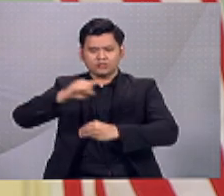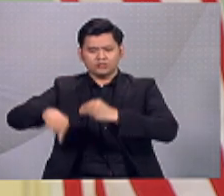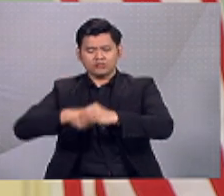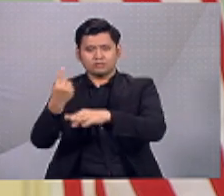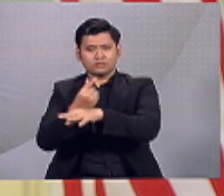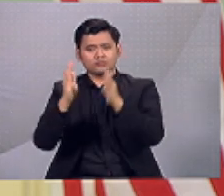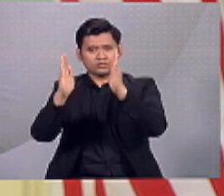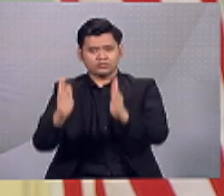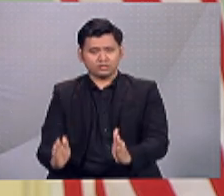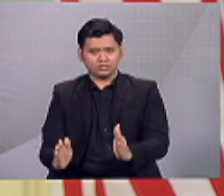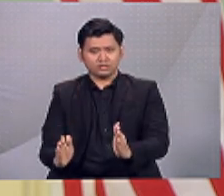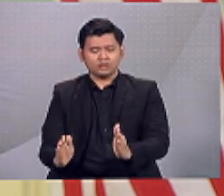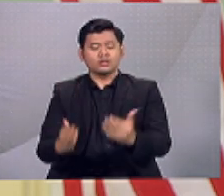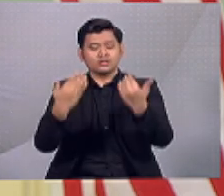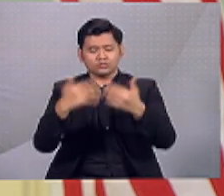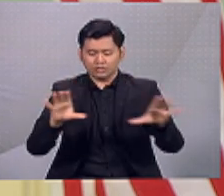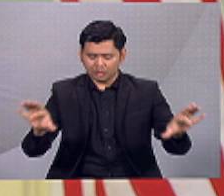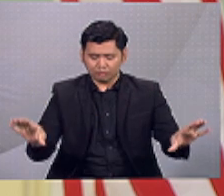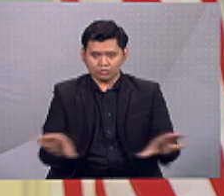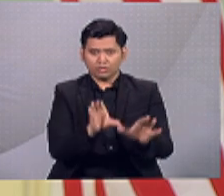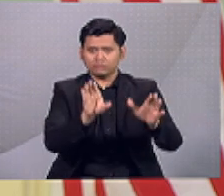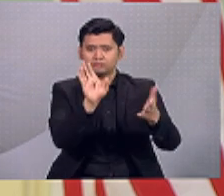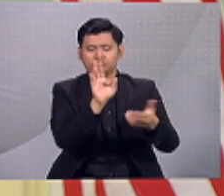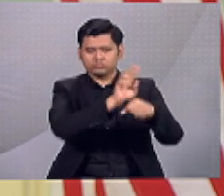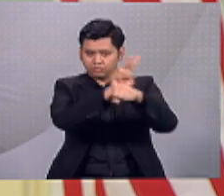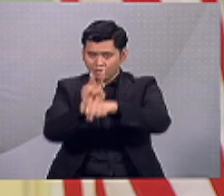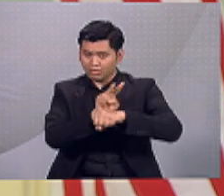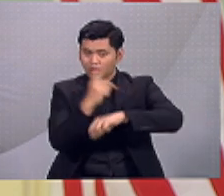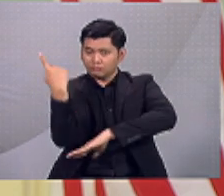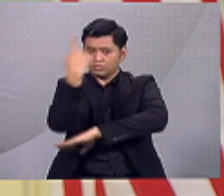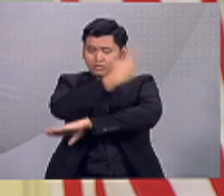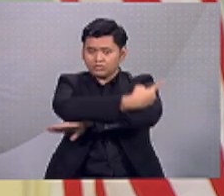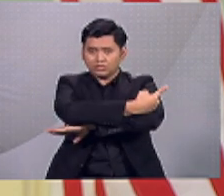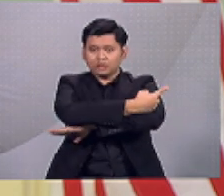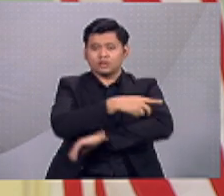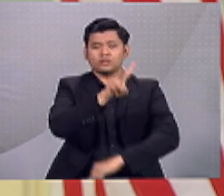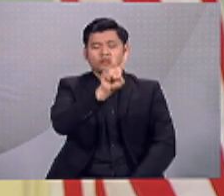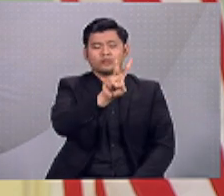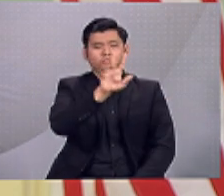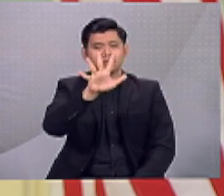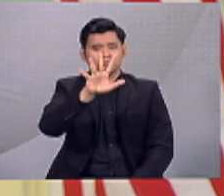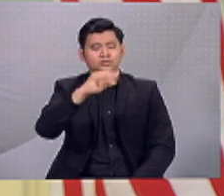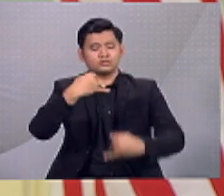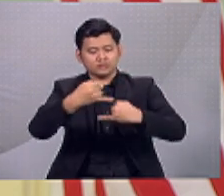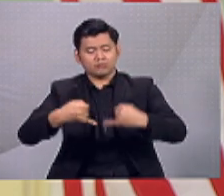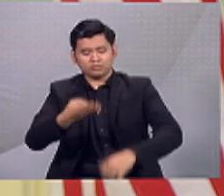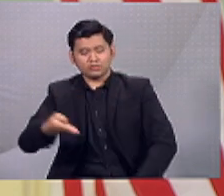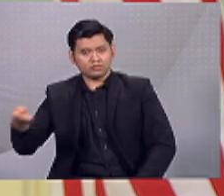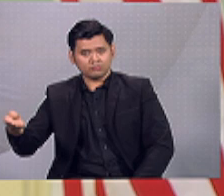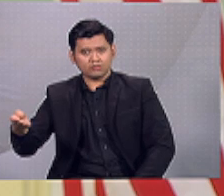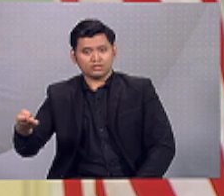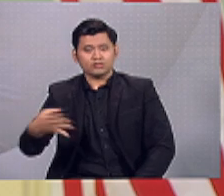KPDN HEP telah membuat pemantauan harian ke atas 25 jenis barangan